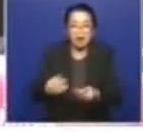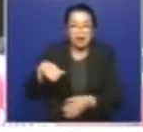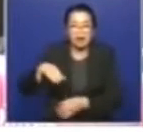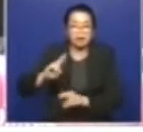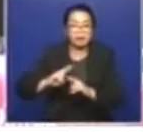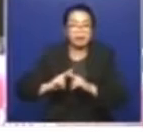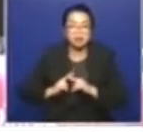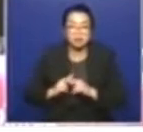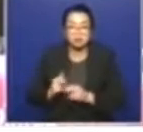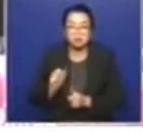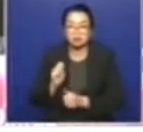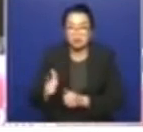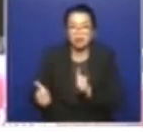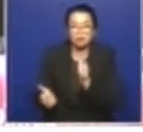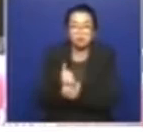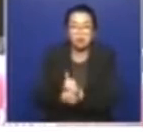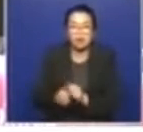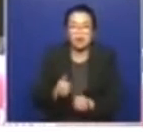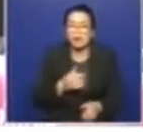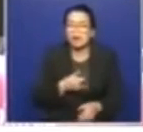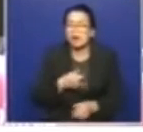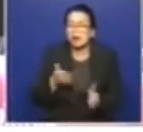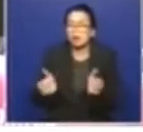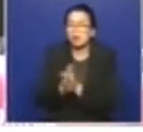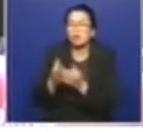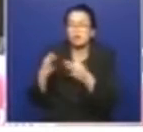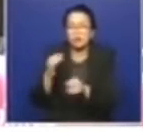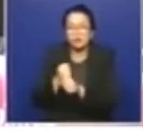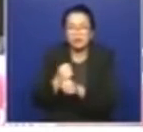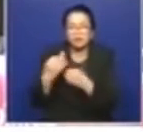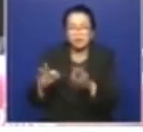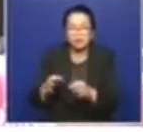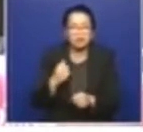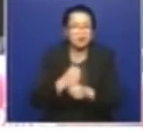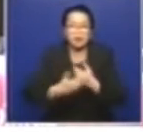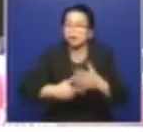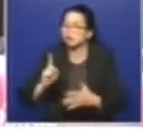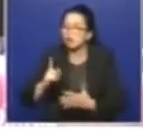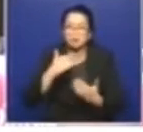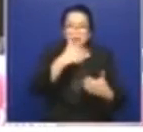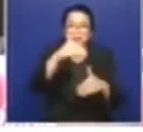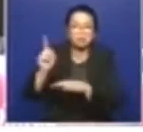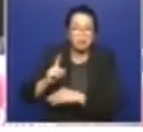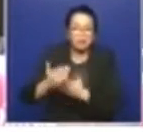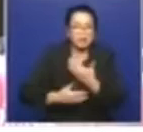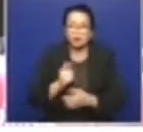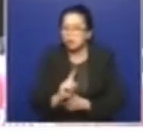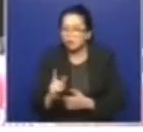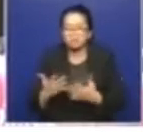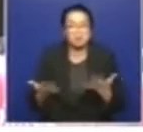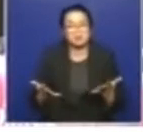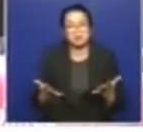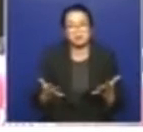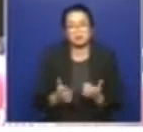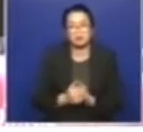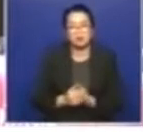ะจ้างช่วยให้ไปทำฟรีเขายังไม่ทำเพราะทำแล้วขายที่ไหนส่งออกที่ไหนผิดที่ไหนตลาดอยู่ไหนเพราะฉะนั้นกระ